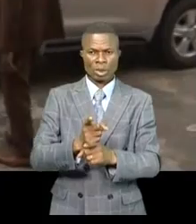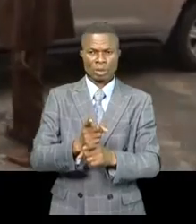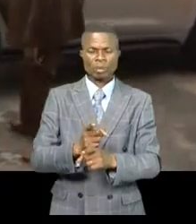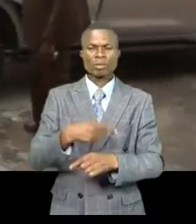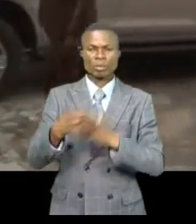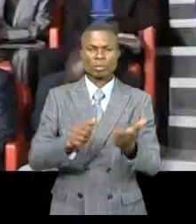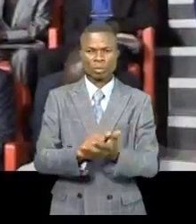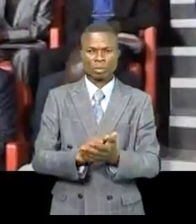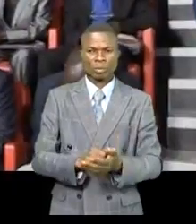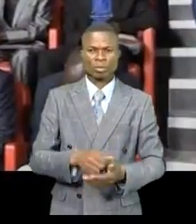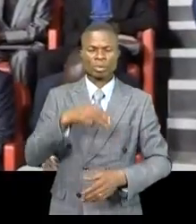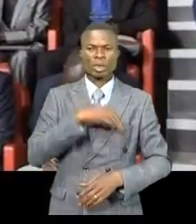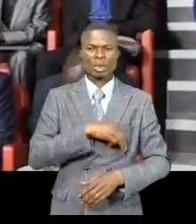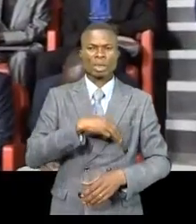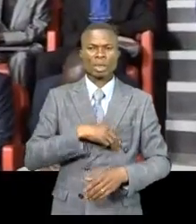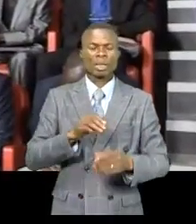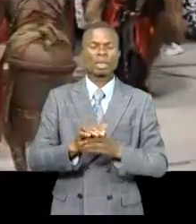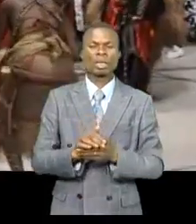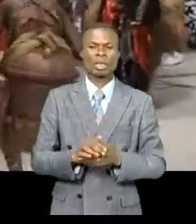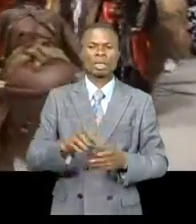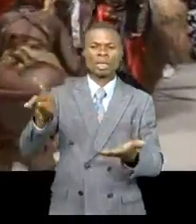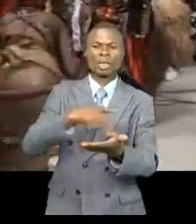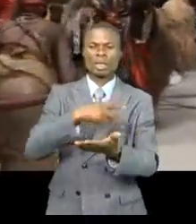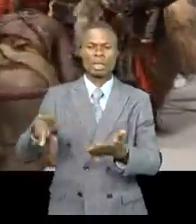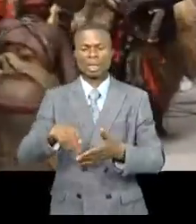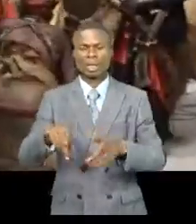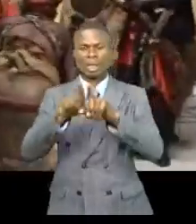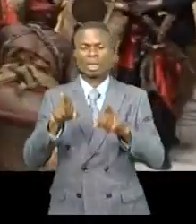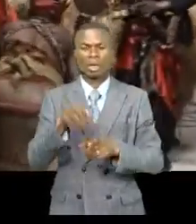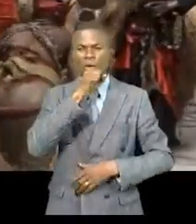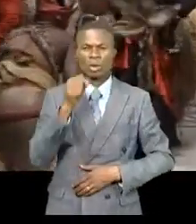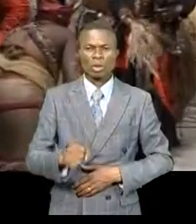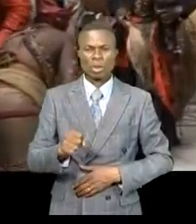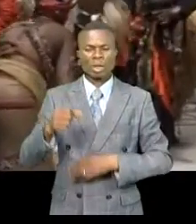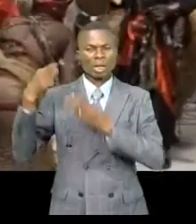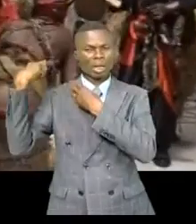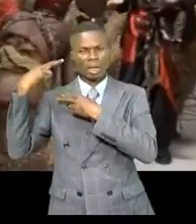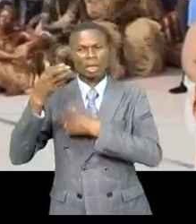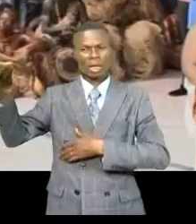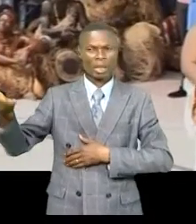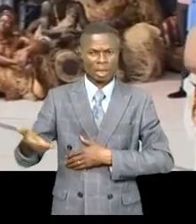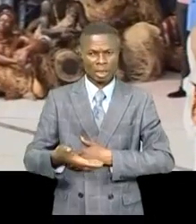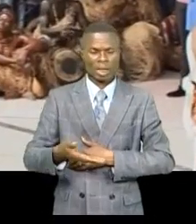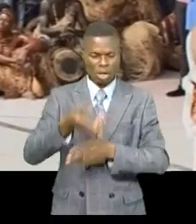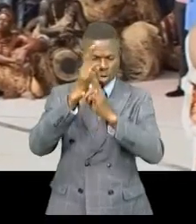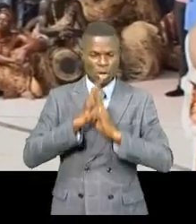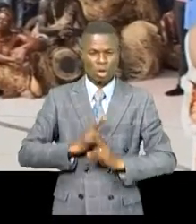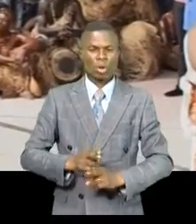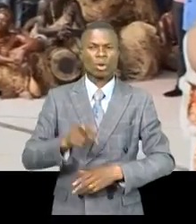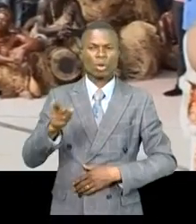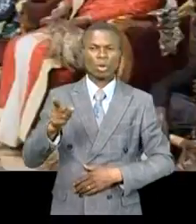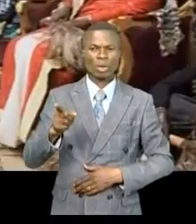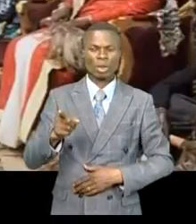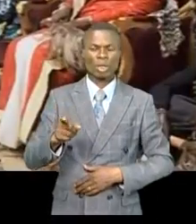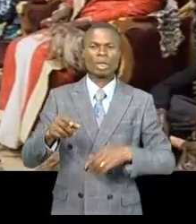racines. L'émission culturelle Mabina Pebokoko de la Radio-Télévision Nationale Congolaise a reçu l'insigne honneur de recevoir au